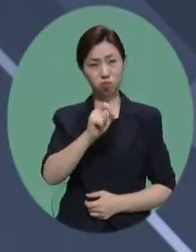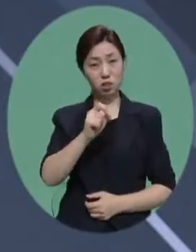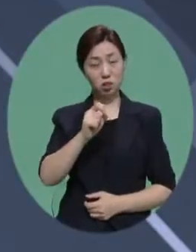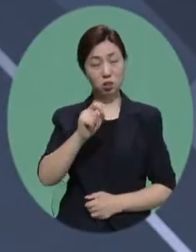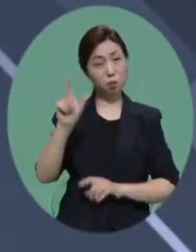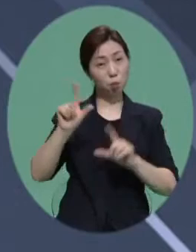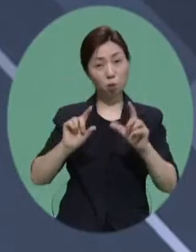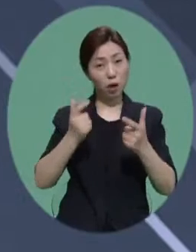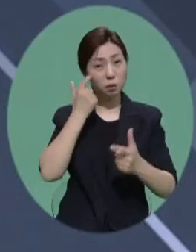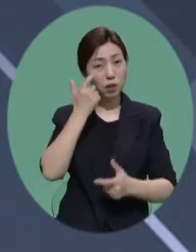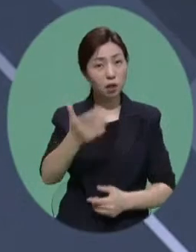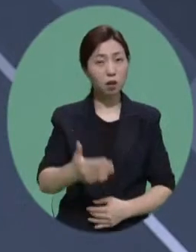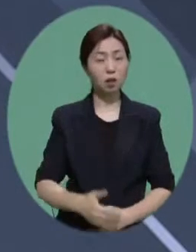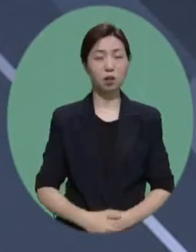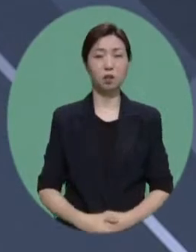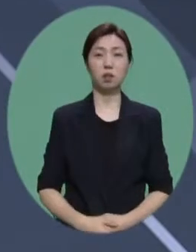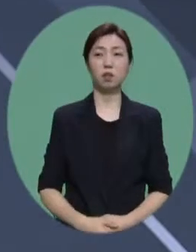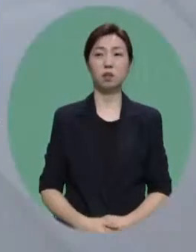아닙니까